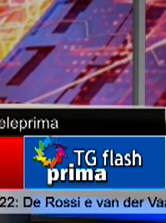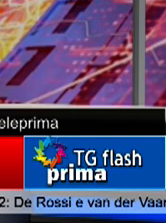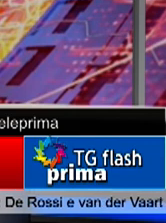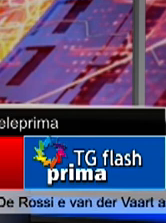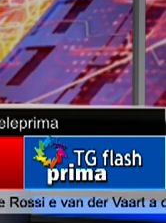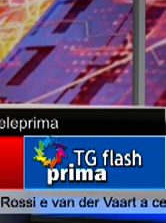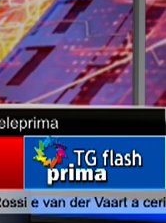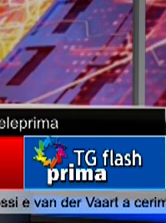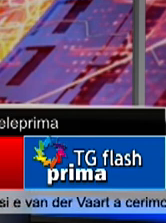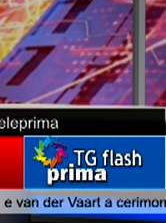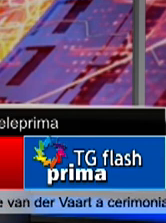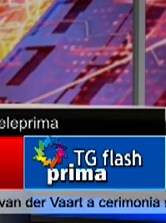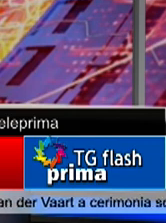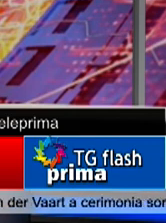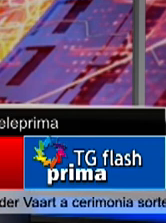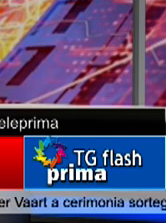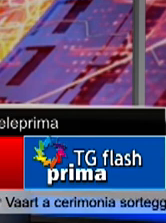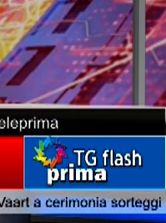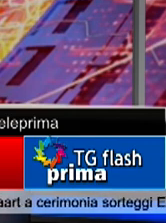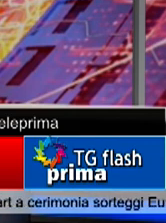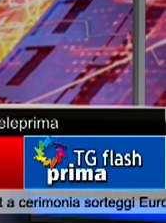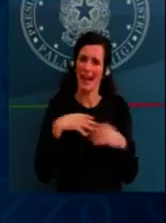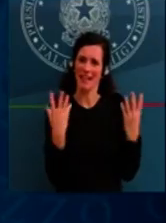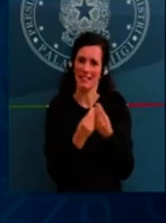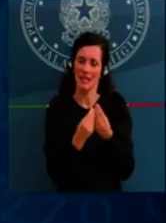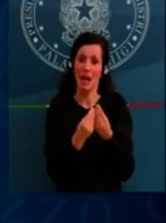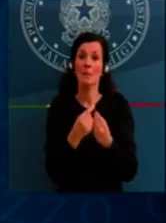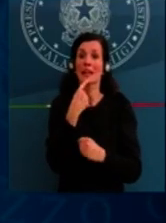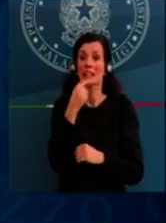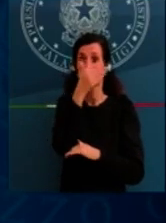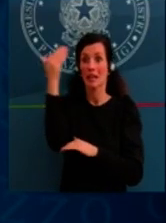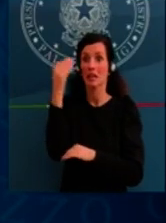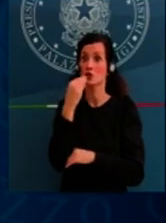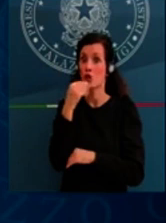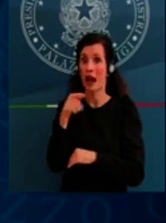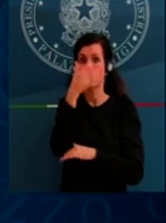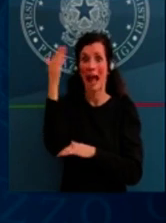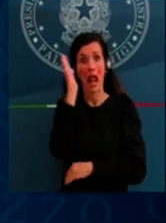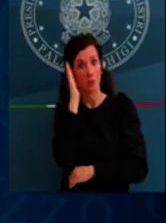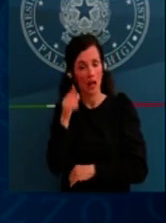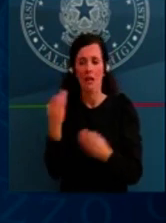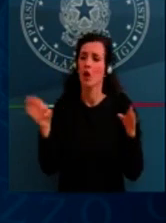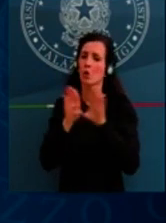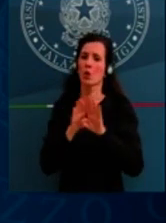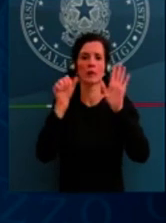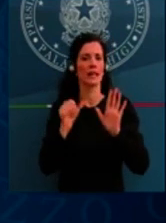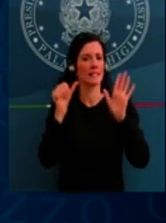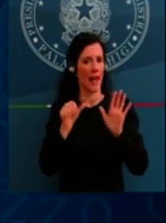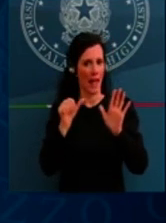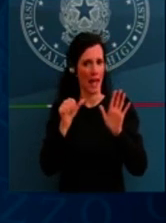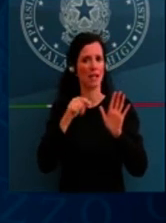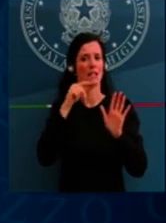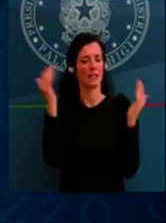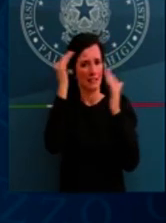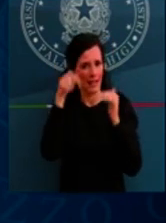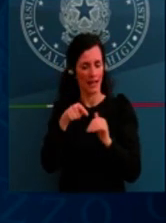italia cashless ascoltiamo le parole del premier quanto ai negozi da venerdì 4 dicembre fino al 6 gennaio